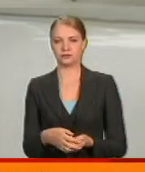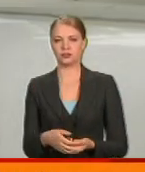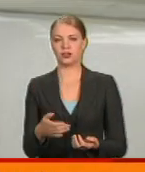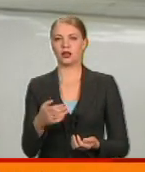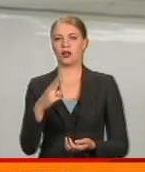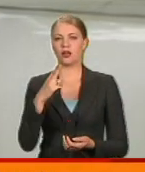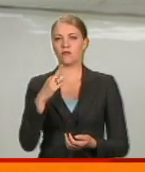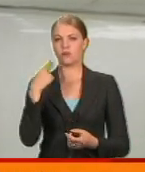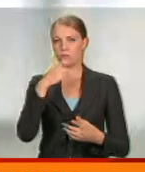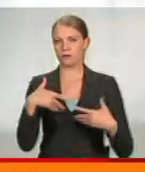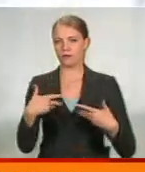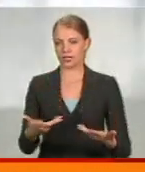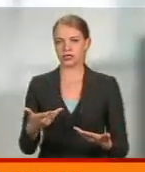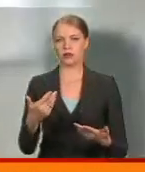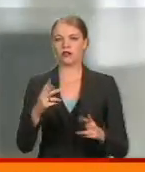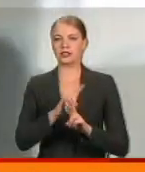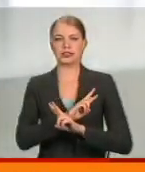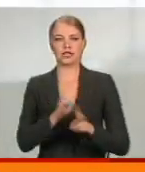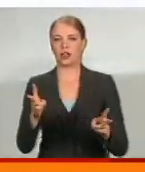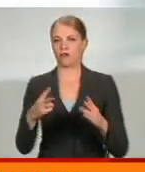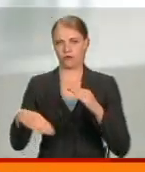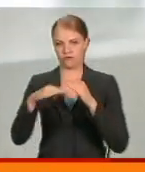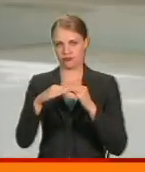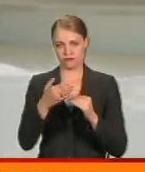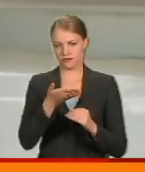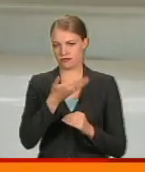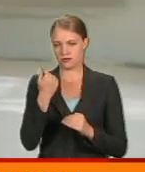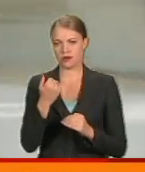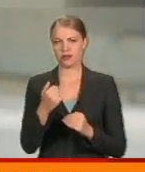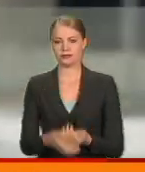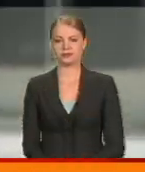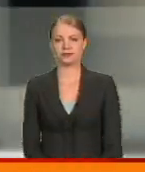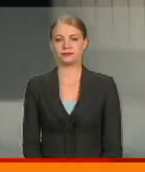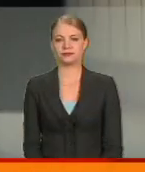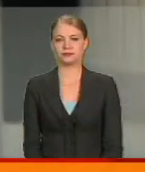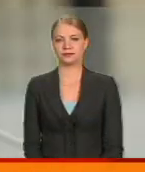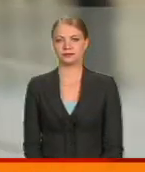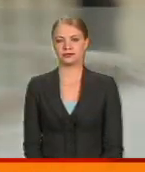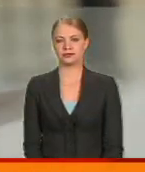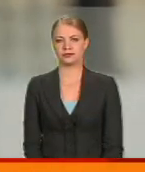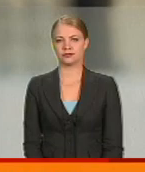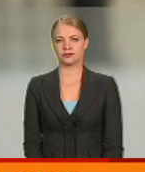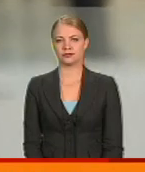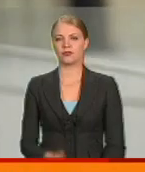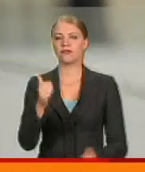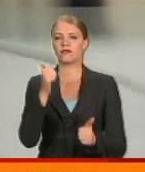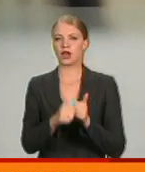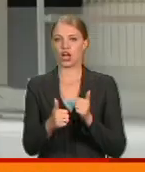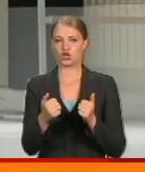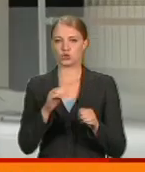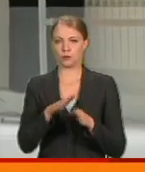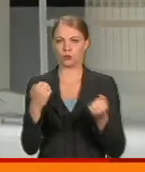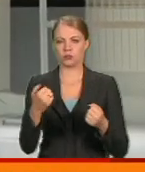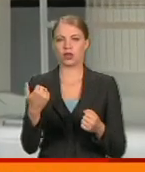По выразительности нету никого близко на фоне с Аней. В каждом упражнении я